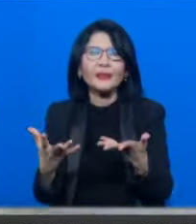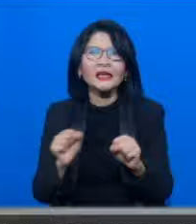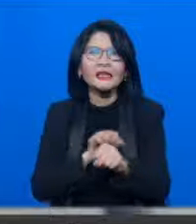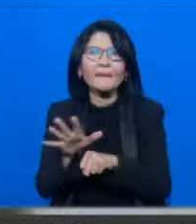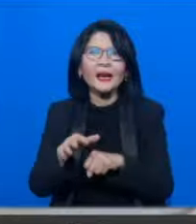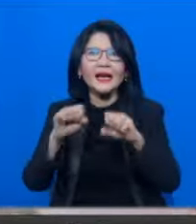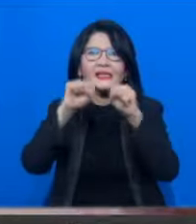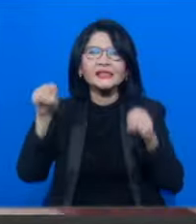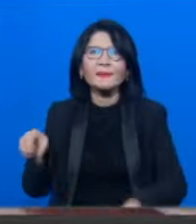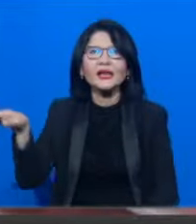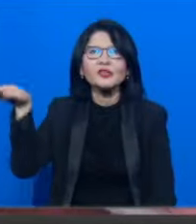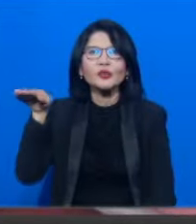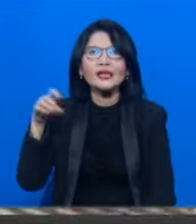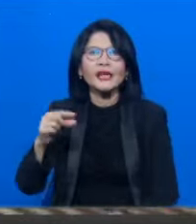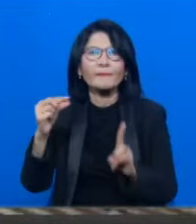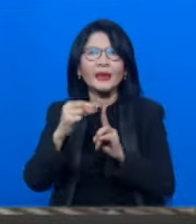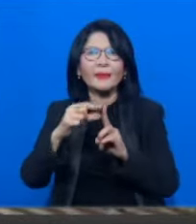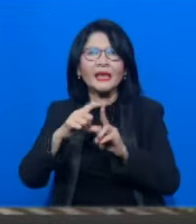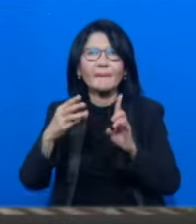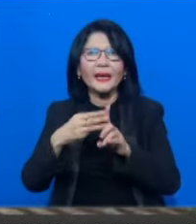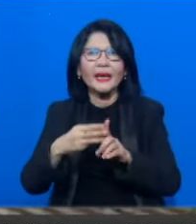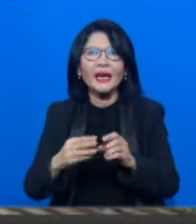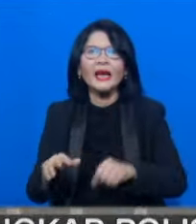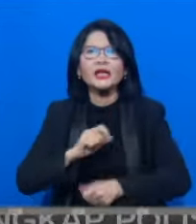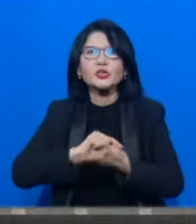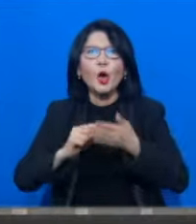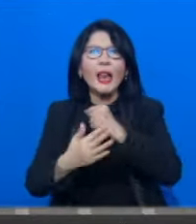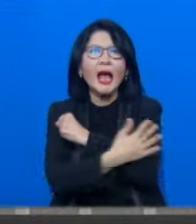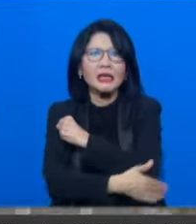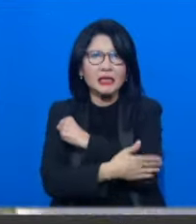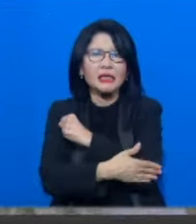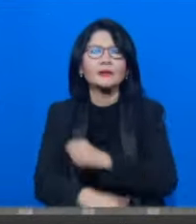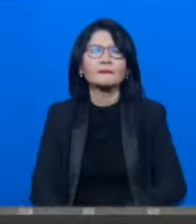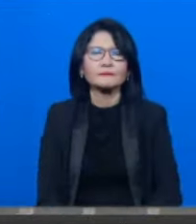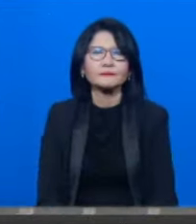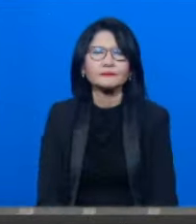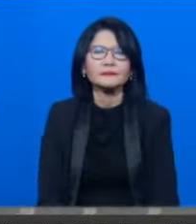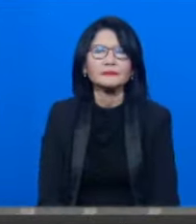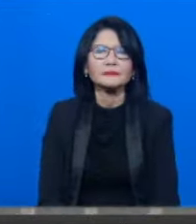zonasi PPDB Sekolah Negeri. Tim Liputan, CNN Indonesia.